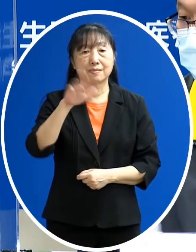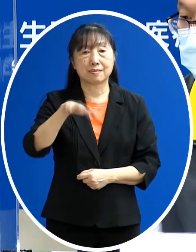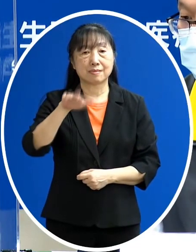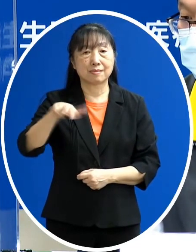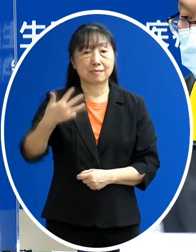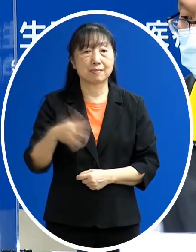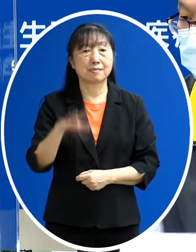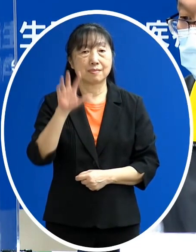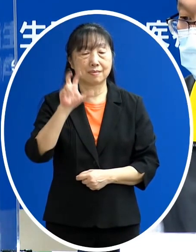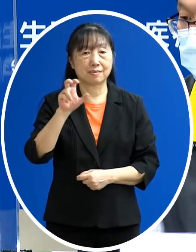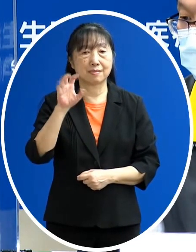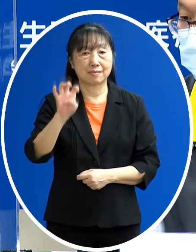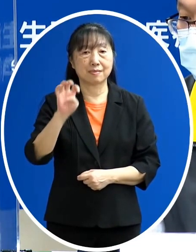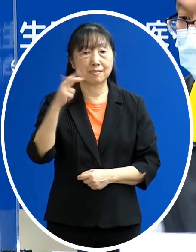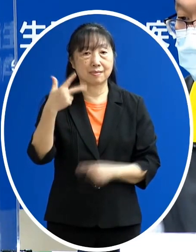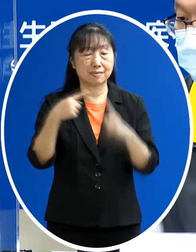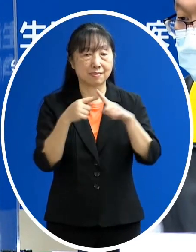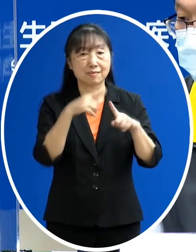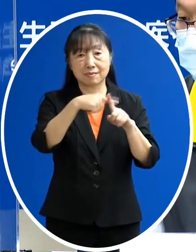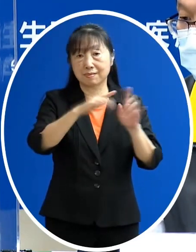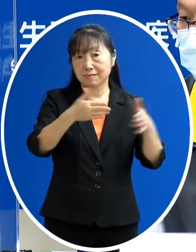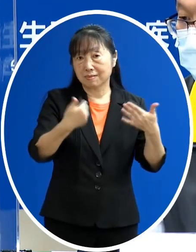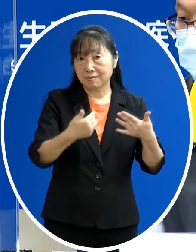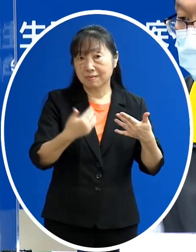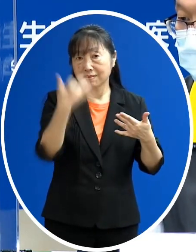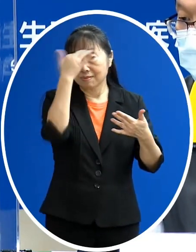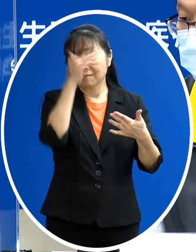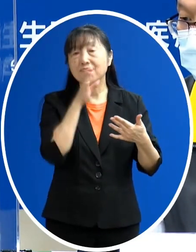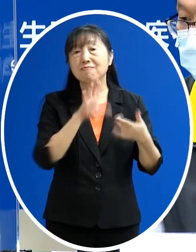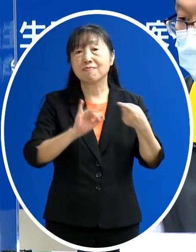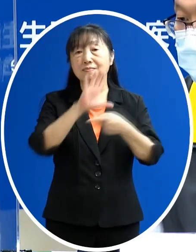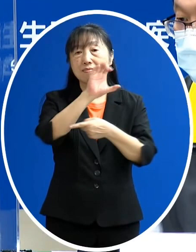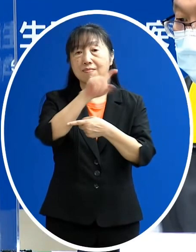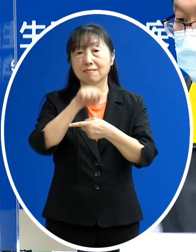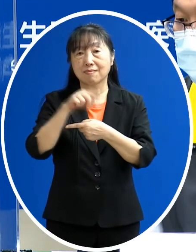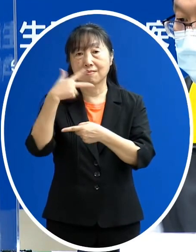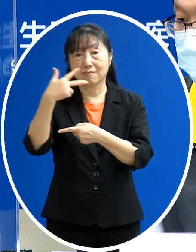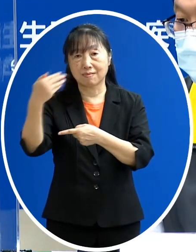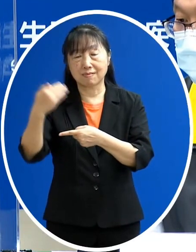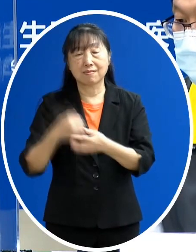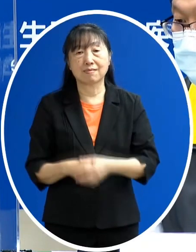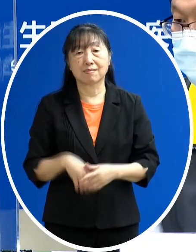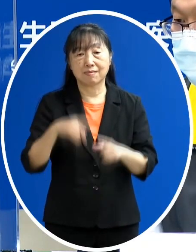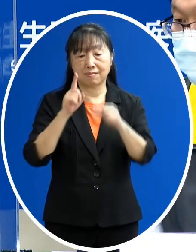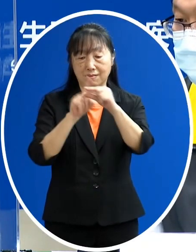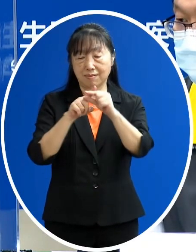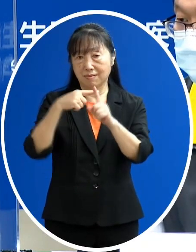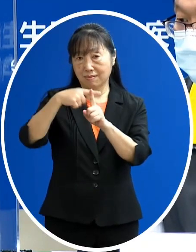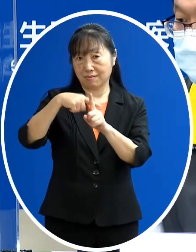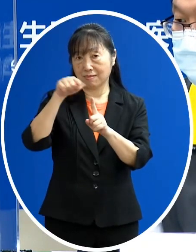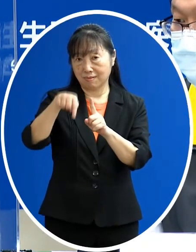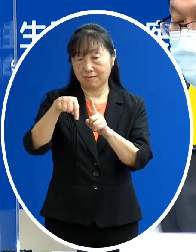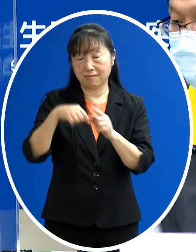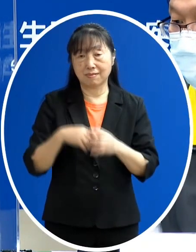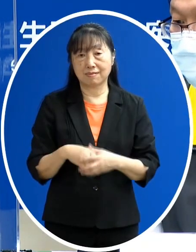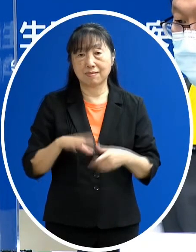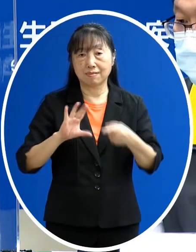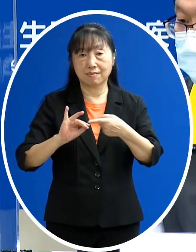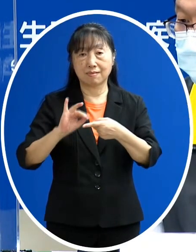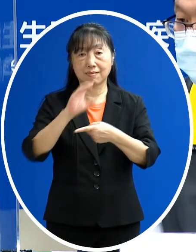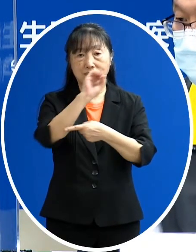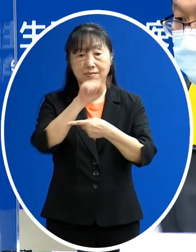48,870人，那轻症无症状的占了99.79%，那重症的占